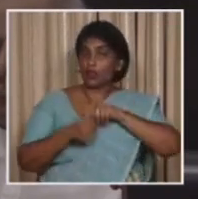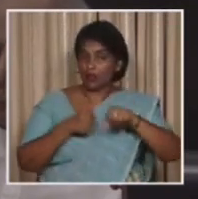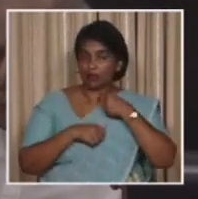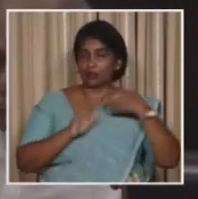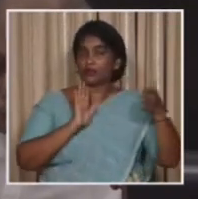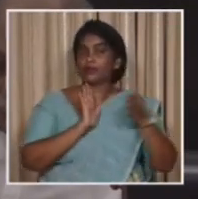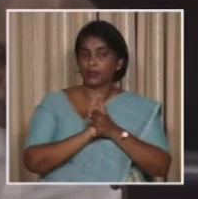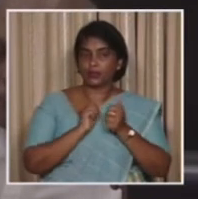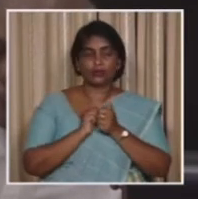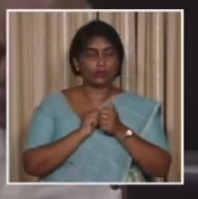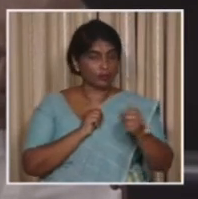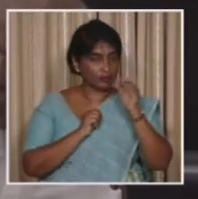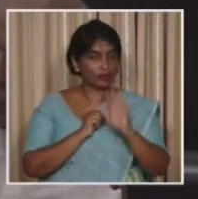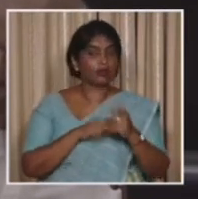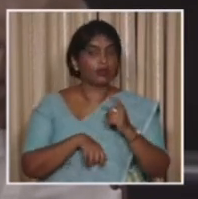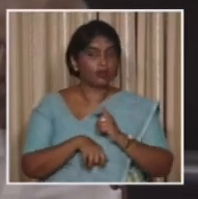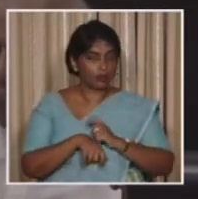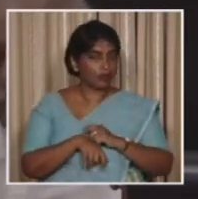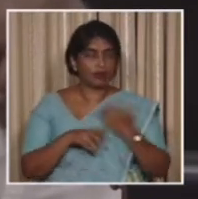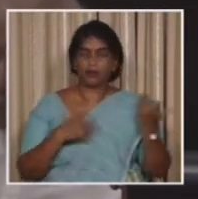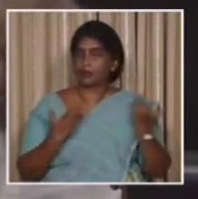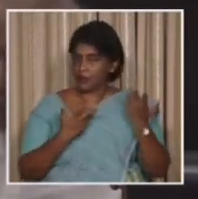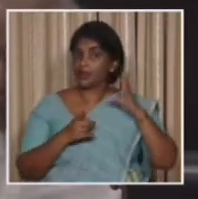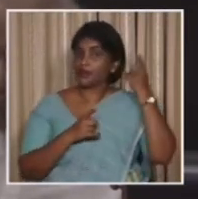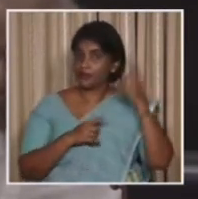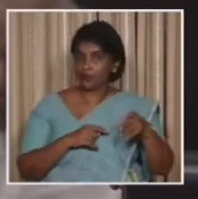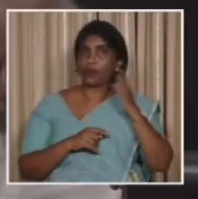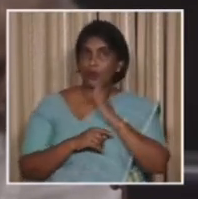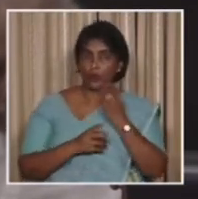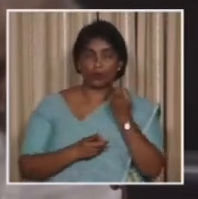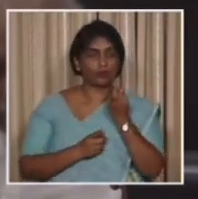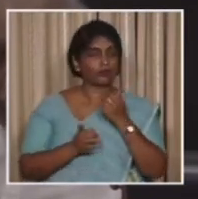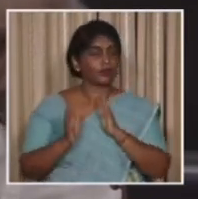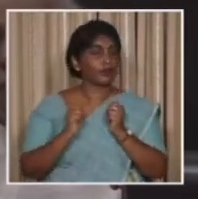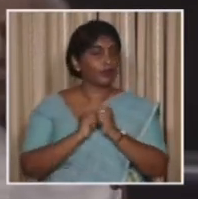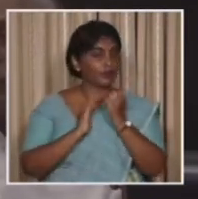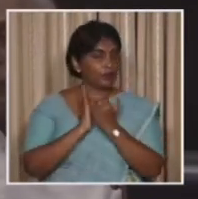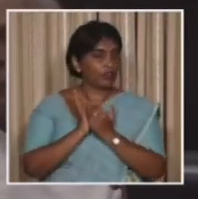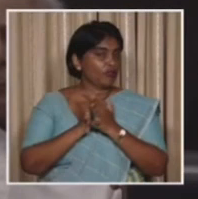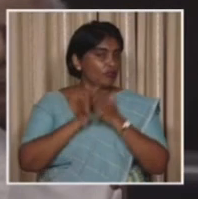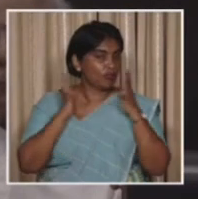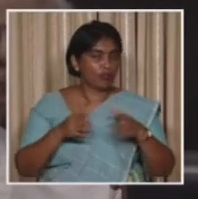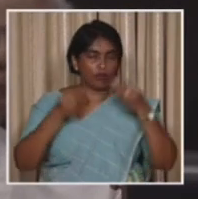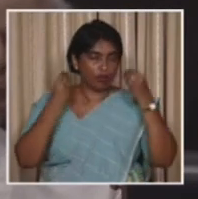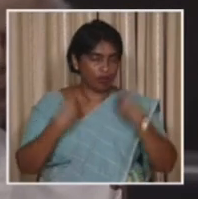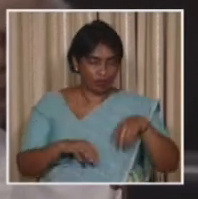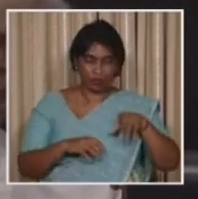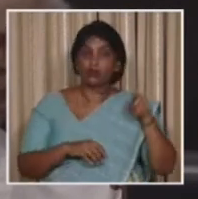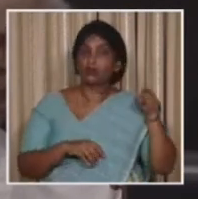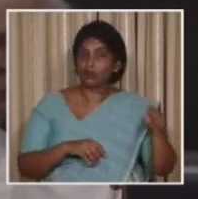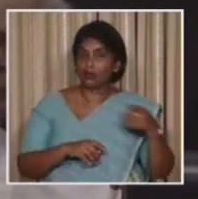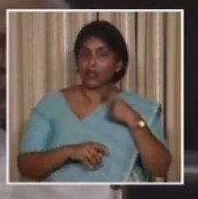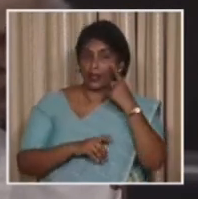සමග කටයුතු කිරීමට ඉඩකඩක් ඇතිවන්නේ නැහැ. ඒ අනුව විදේශ ආර්ථික කටයුතු බොහෝ දුරට අදාළ වෙනු ඇත. අප